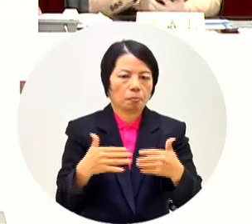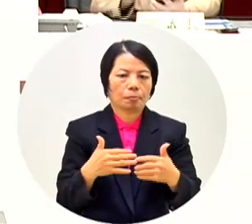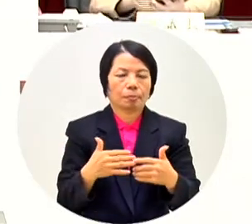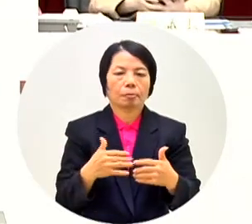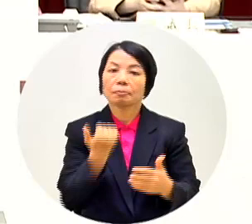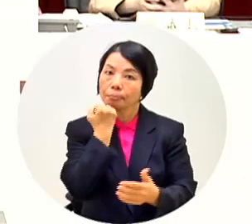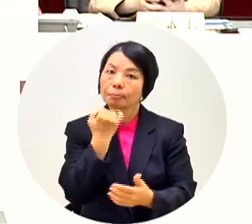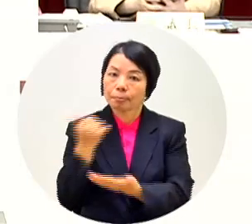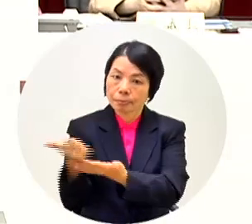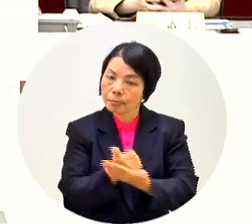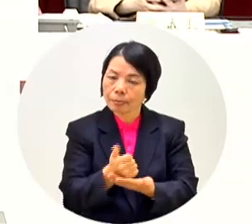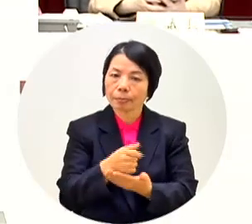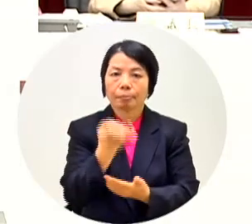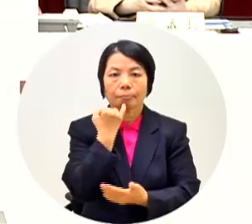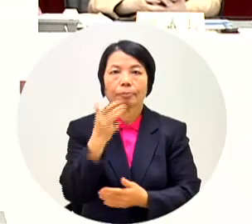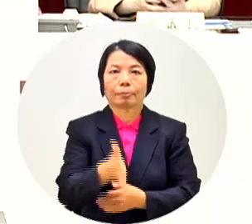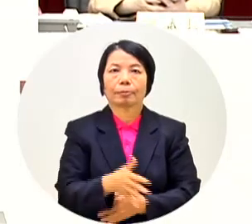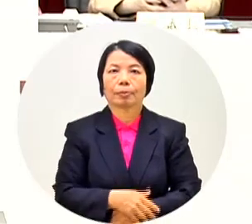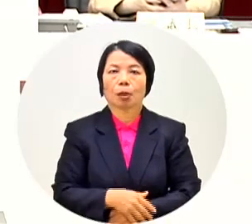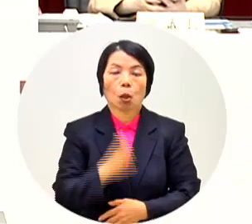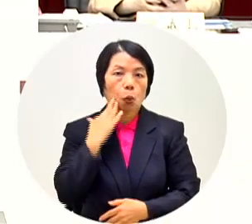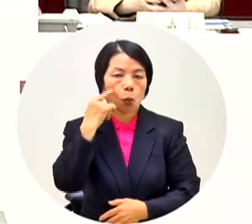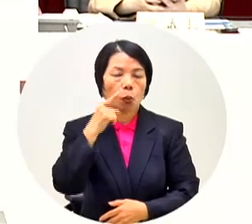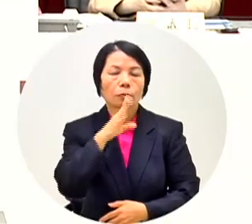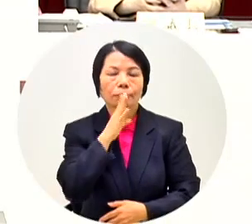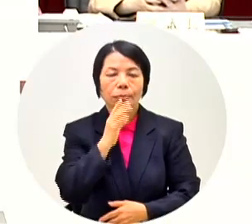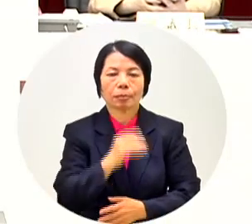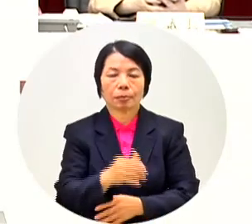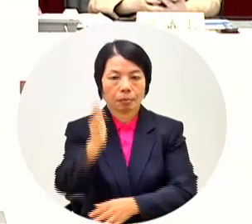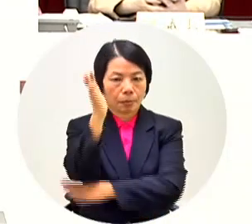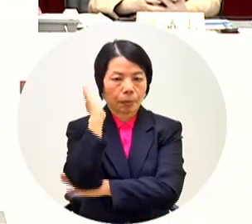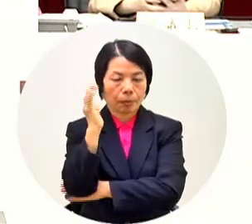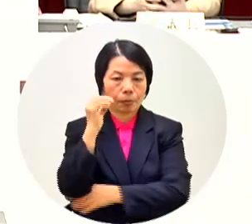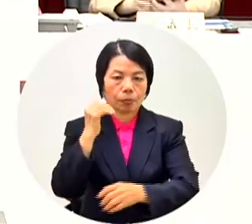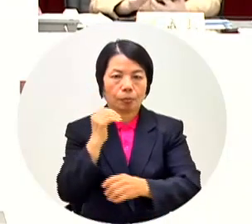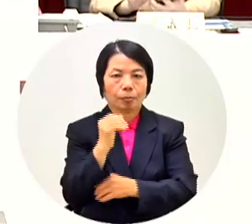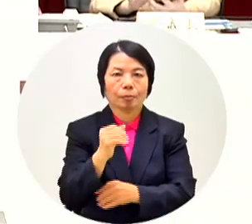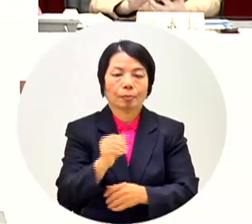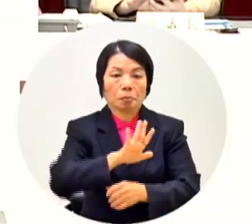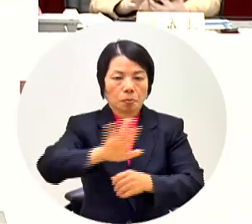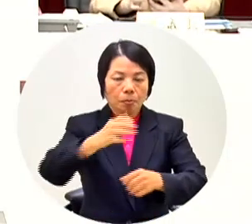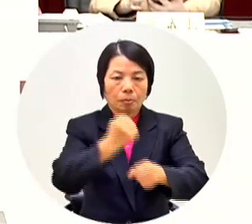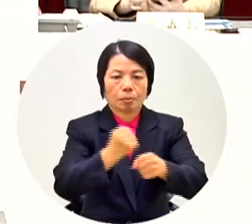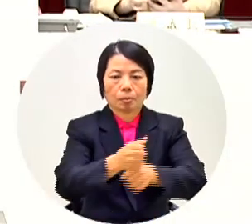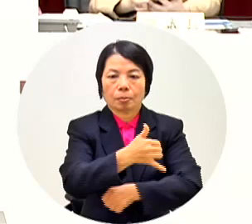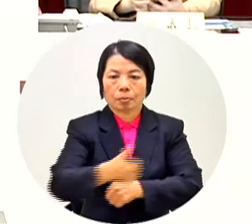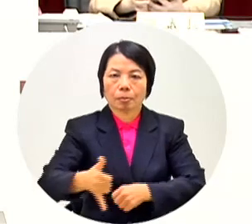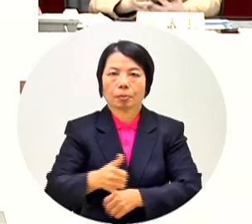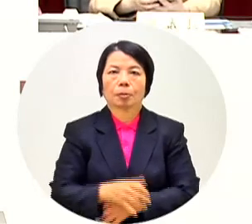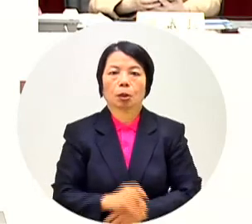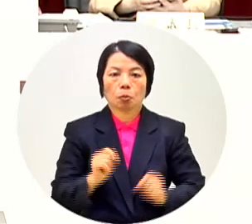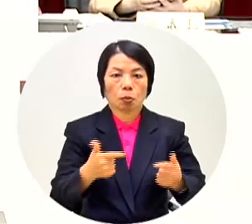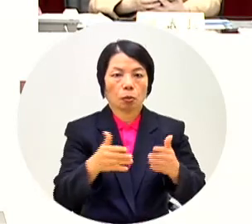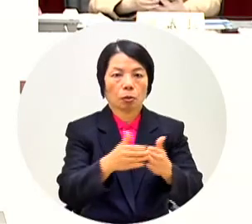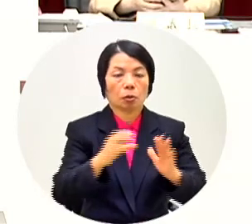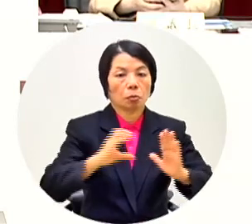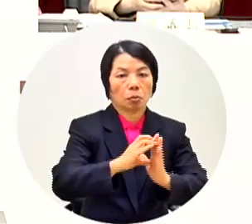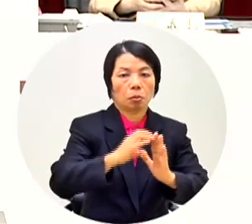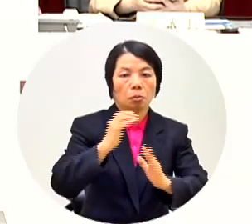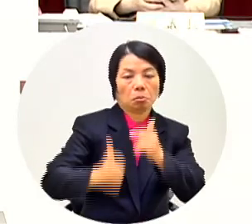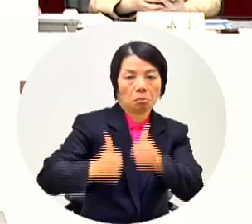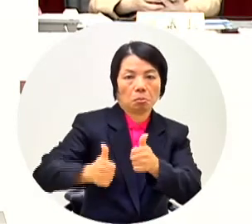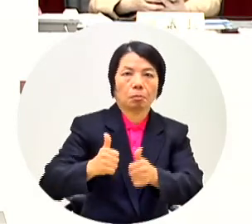领高雄市政府的公务人员。哦，因啊，唔是恁只局处长清廉就好